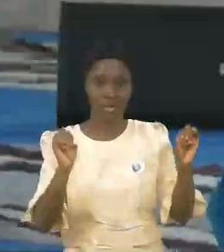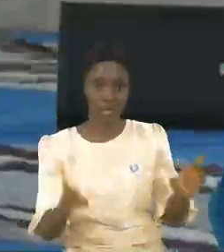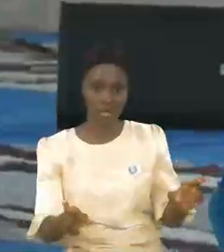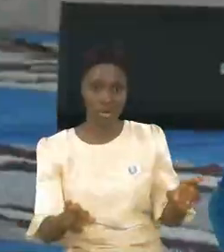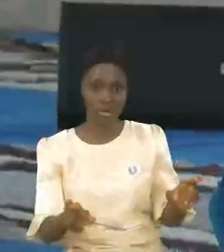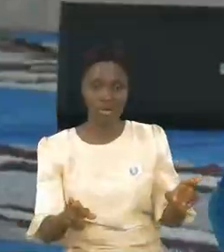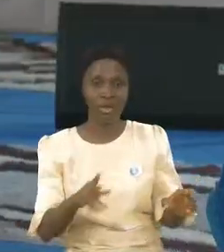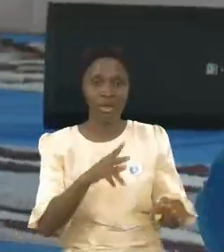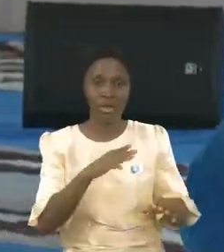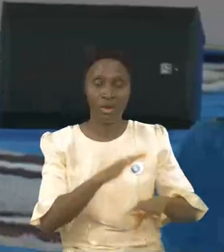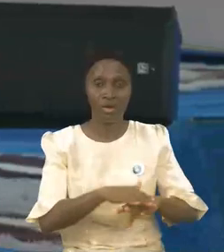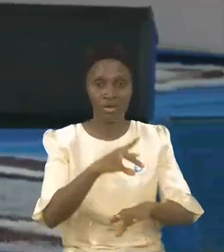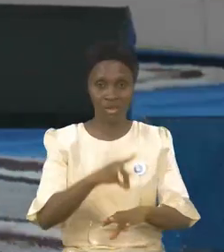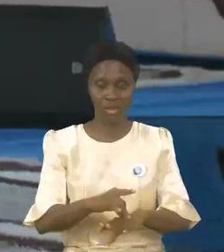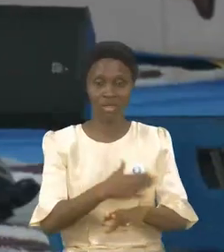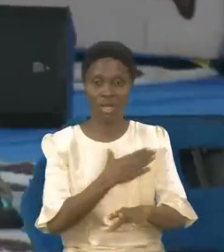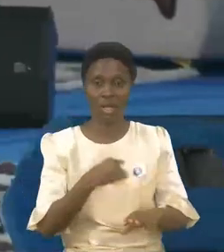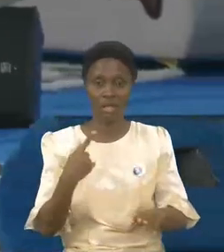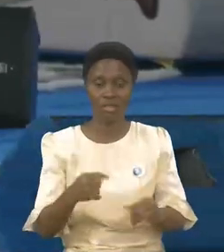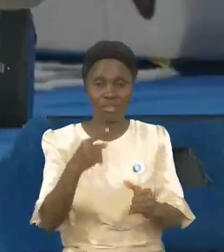Grand sur toute la terre.